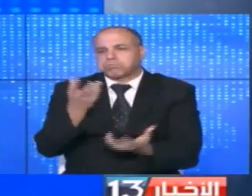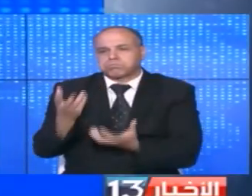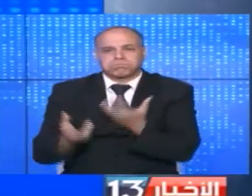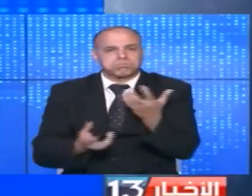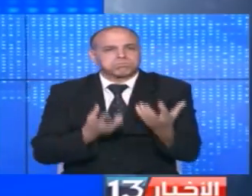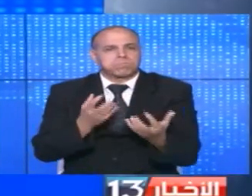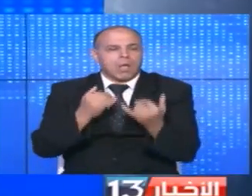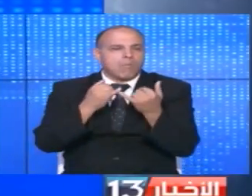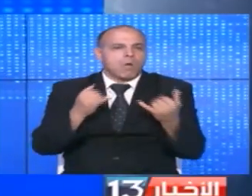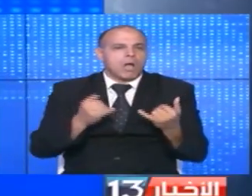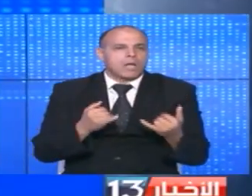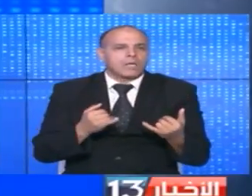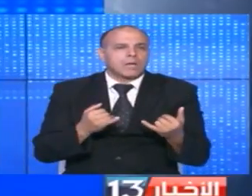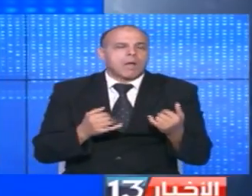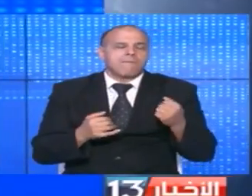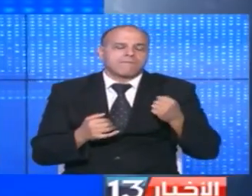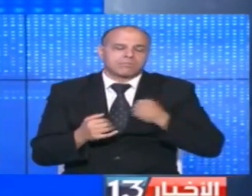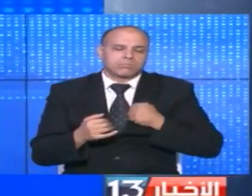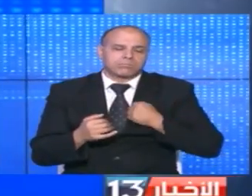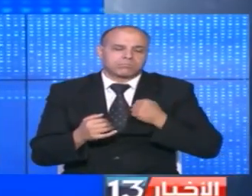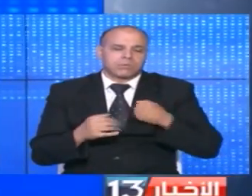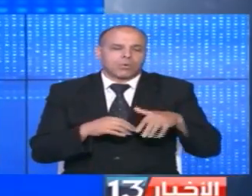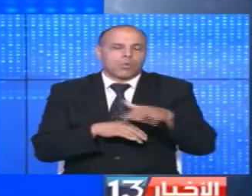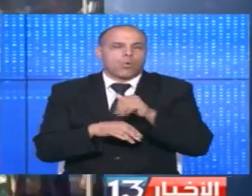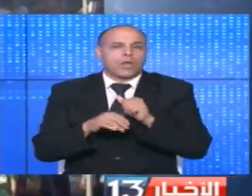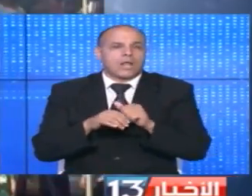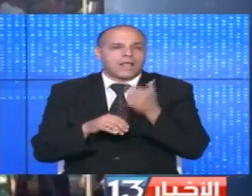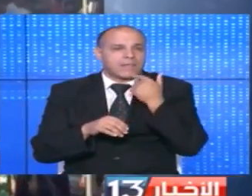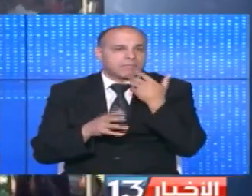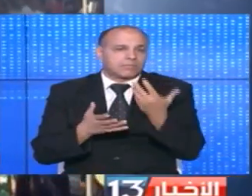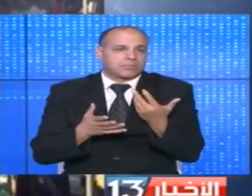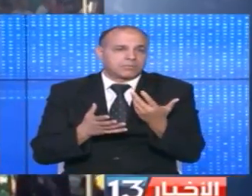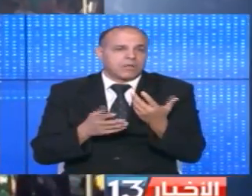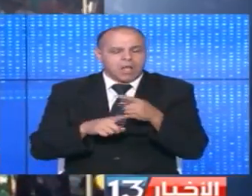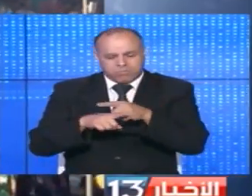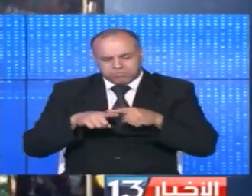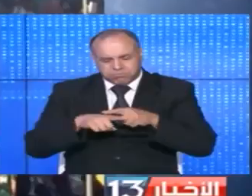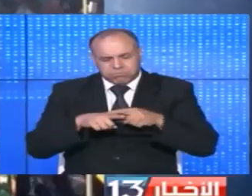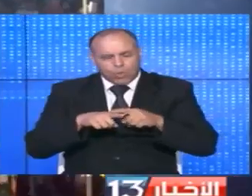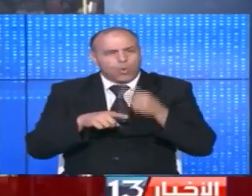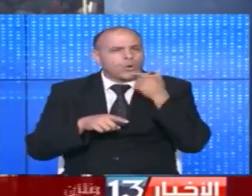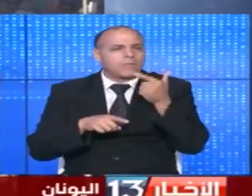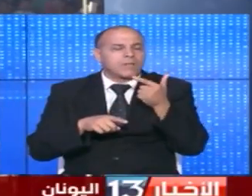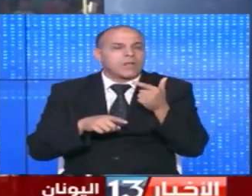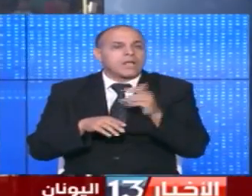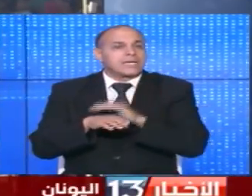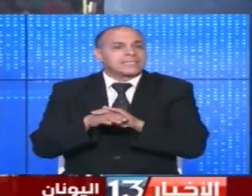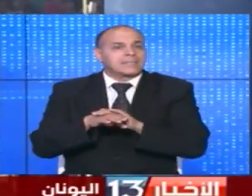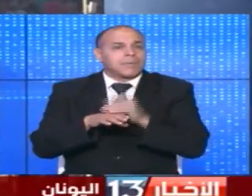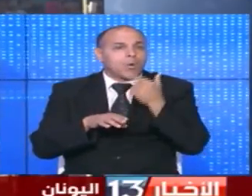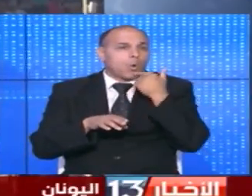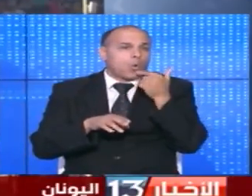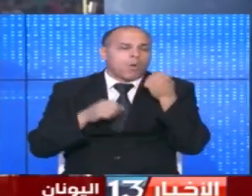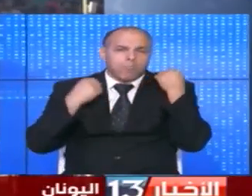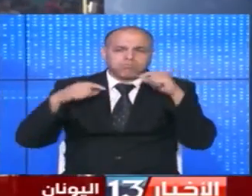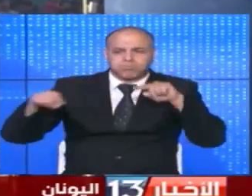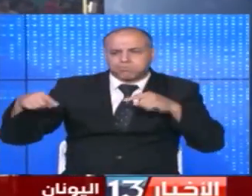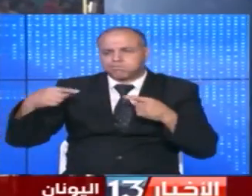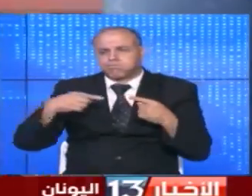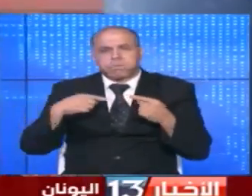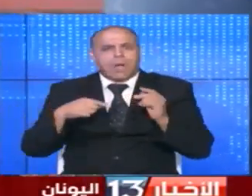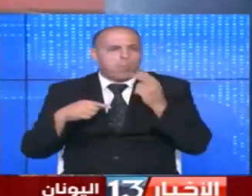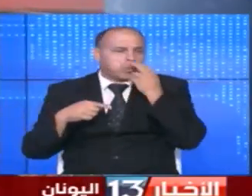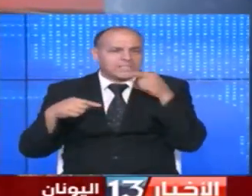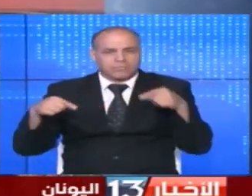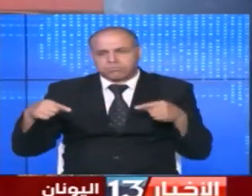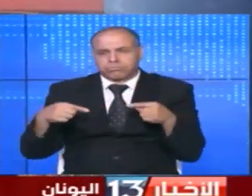مخيم مو ريال اللاجئين في جزيره ليست طب المهاجرين وتسببت واحتجاجات واشتباكات مع قوات